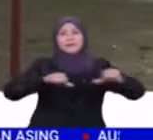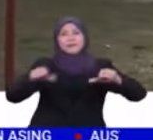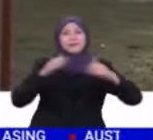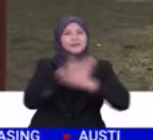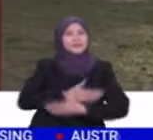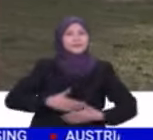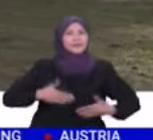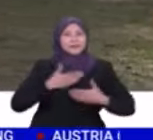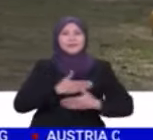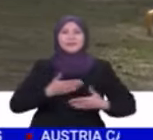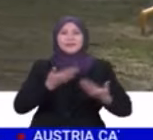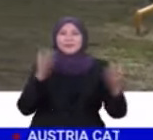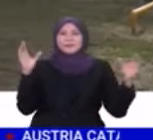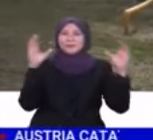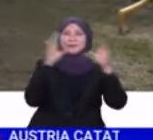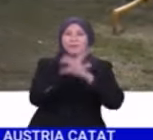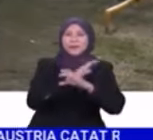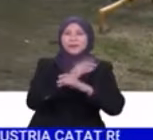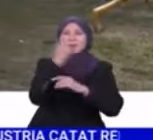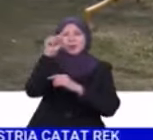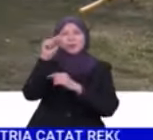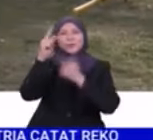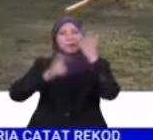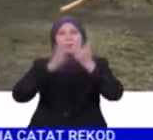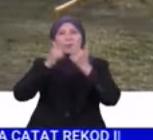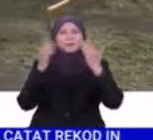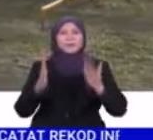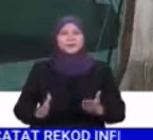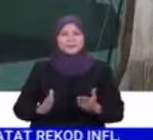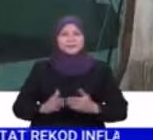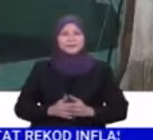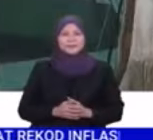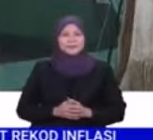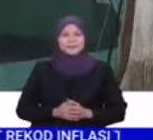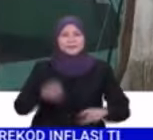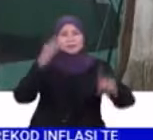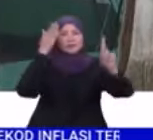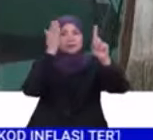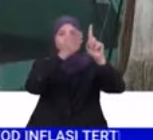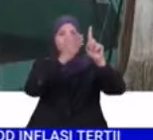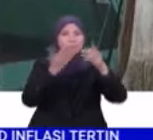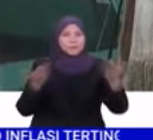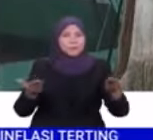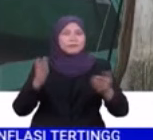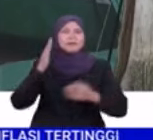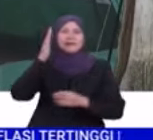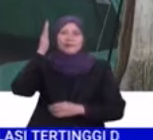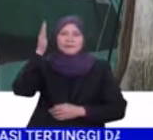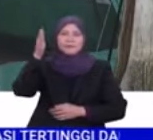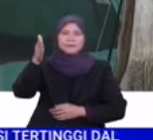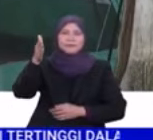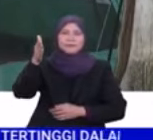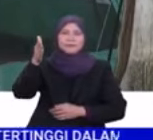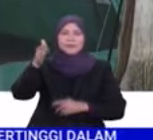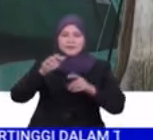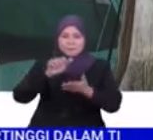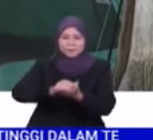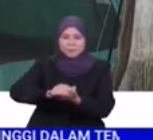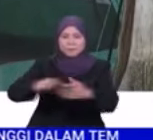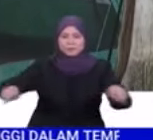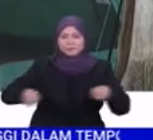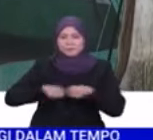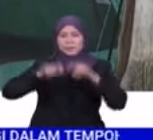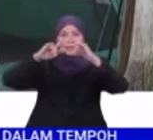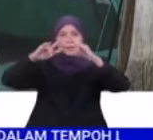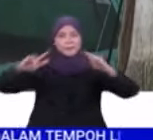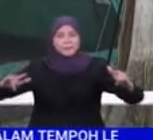riadah yang lebih mencabar untuk pengunjung. Sasaran kita memang kita akan untuk tapak khemah ini. Lepas